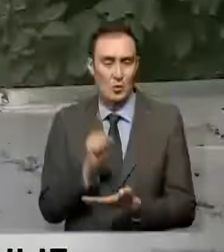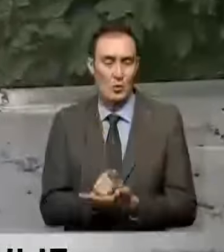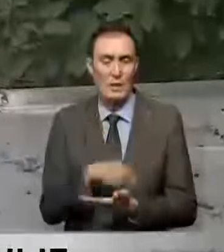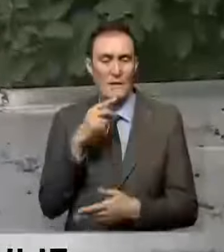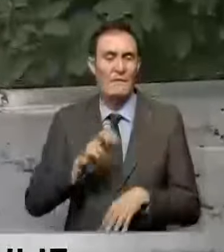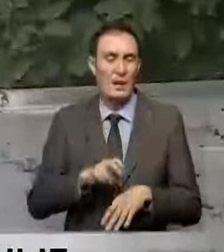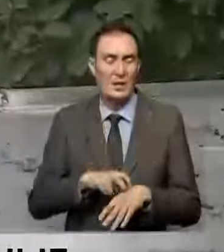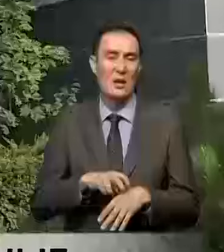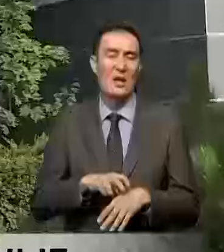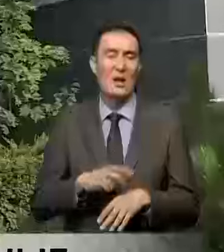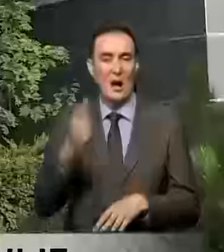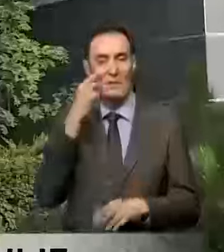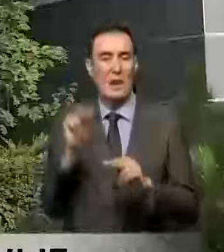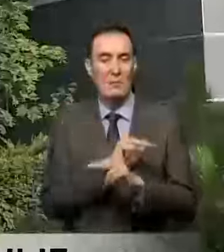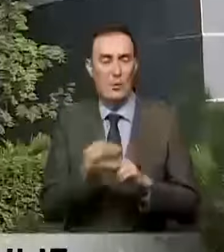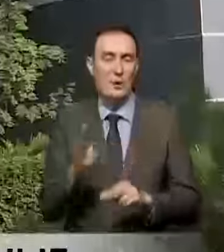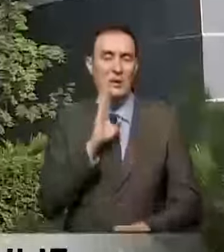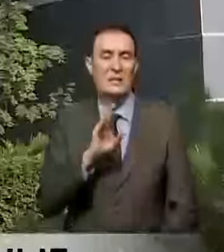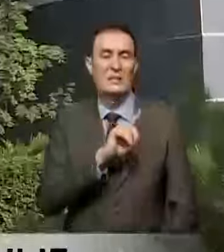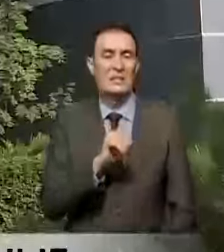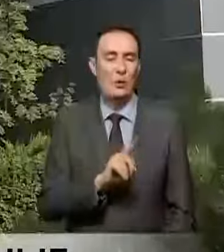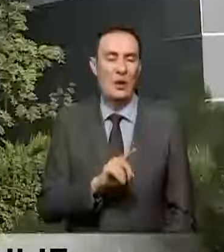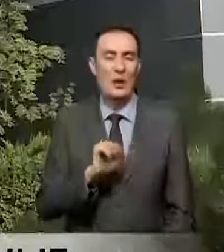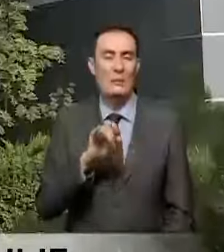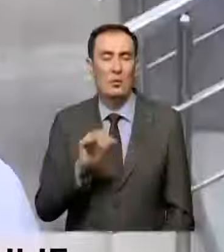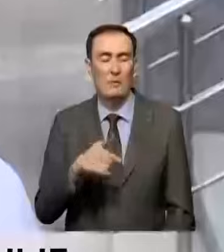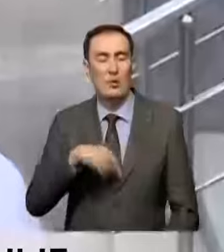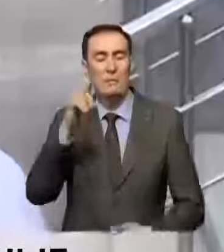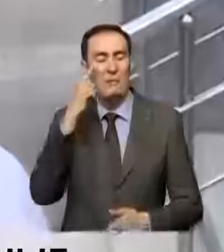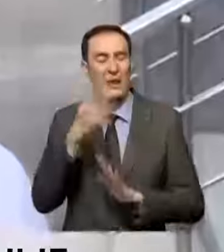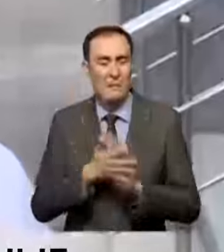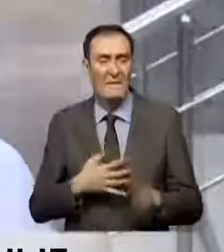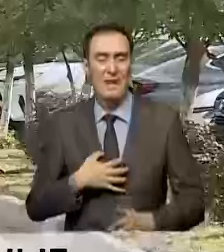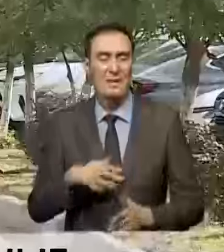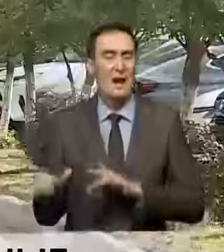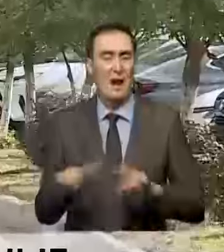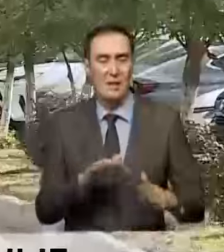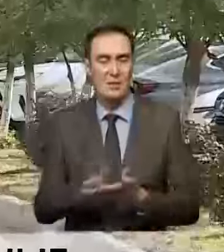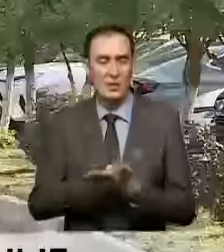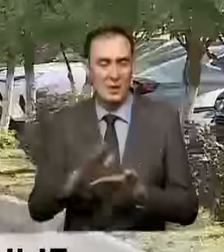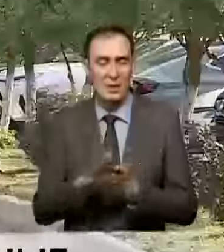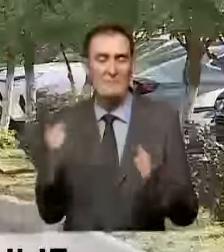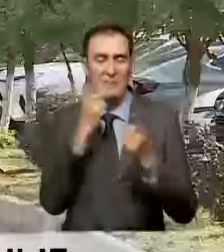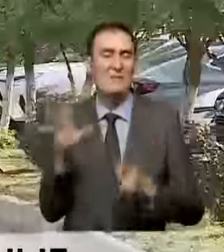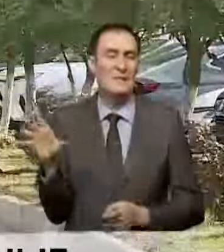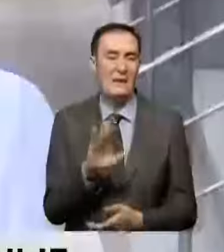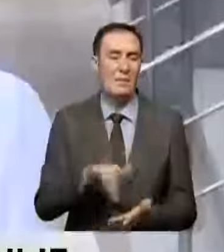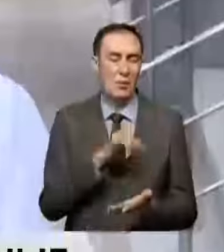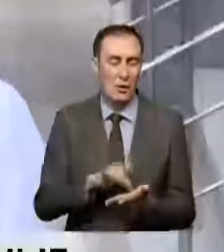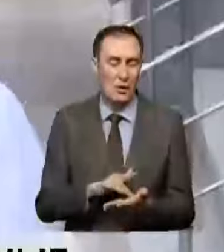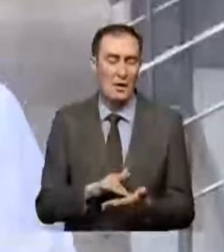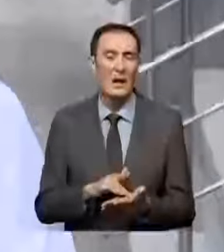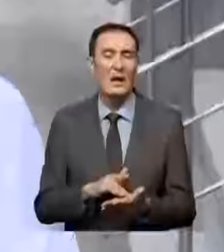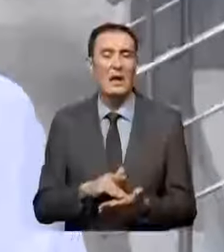считает врач-офтальмолог Заурия Рахметова. Мы понимаем важность данной акции и призываем всех в городе,